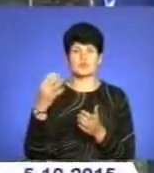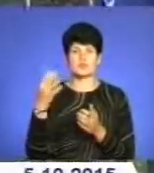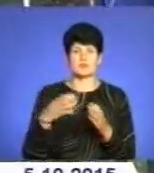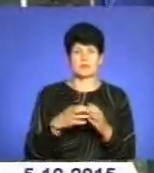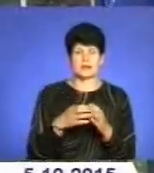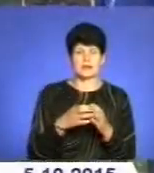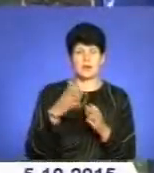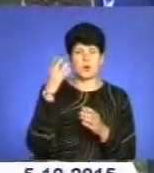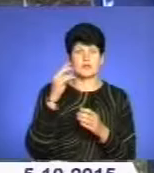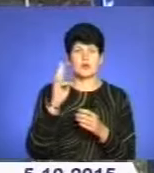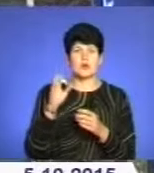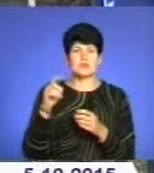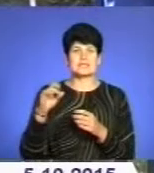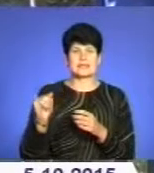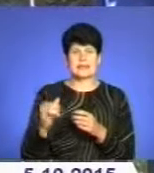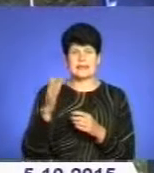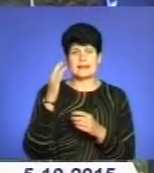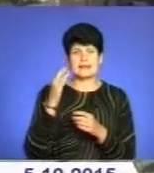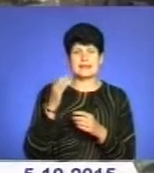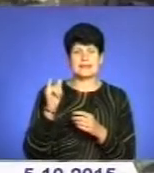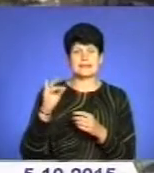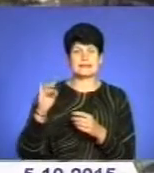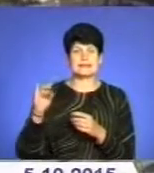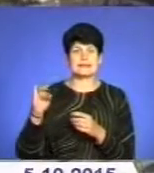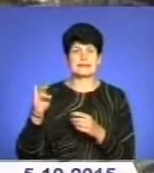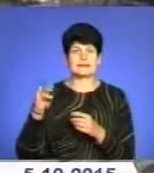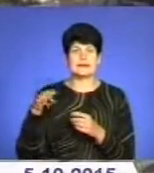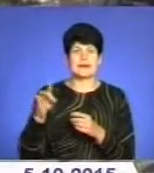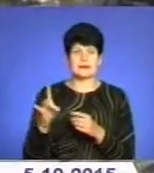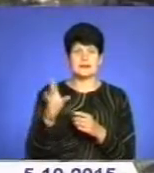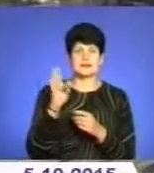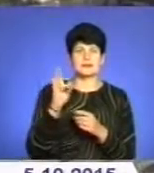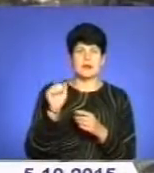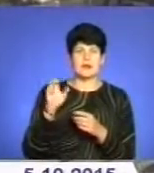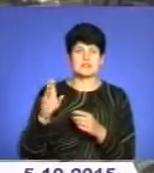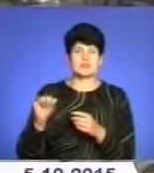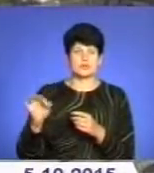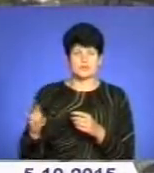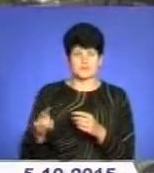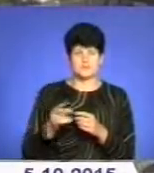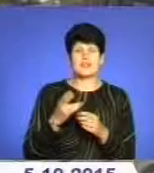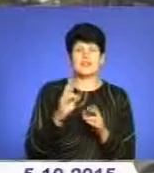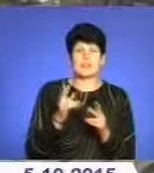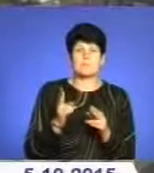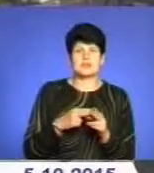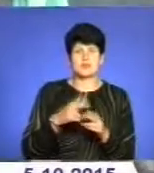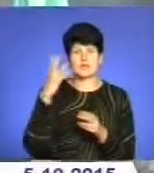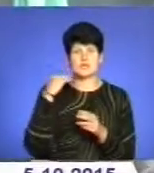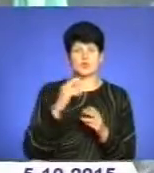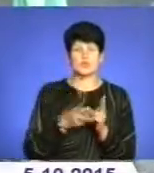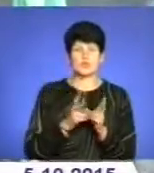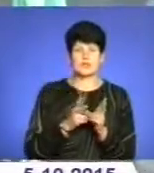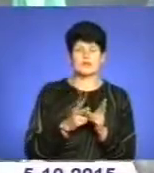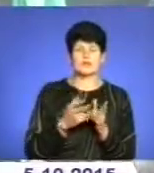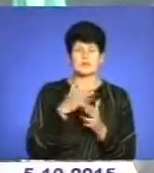команд «Козаки» та «Інтернаціонал». І як на такому святі без козацької кухні? Для 300 гостей у польових